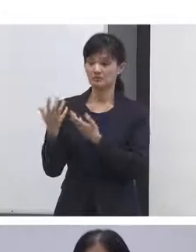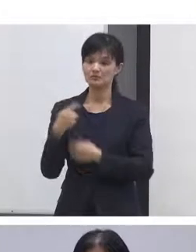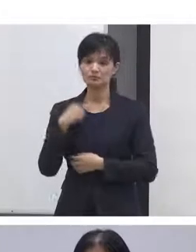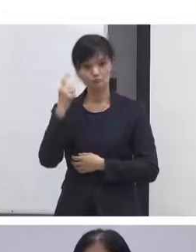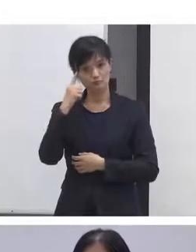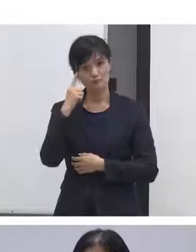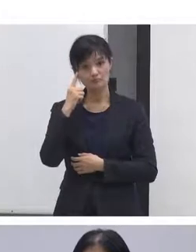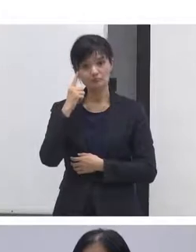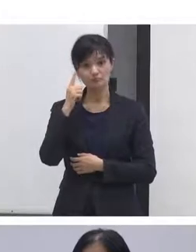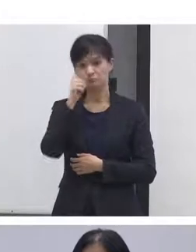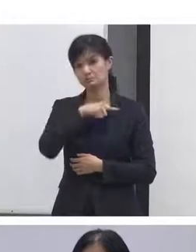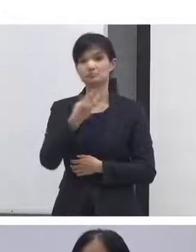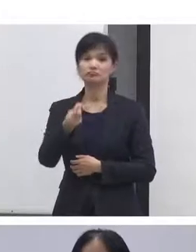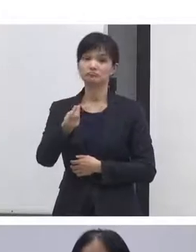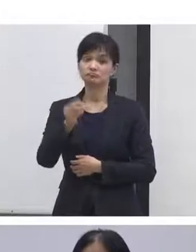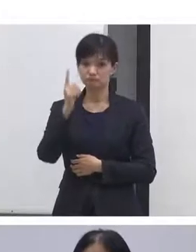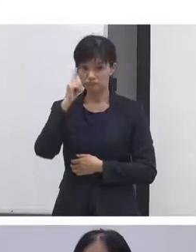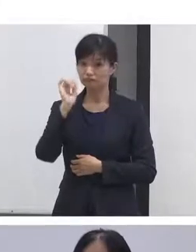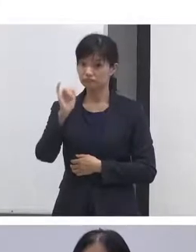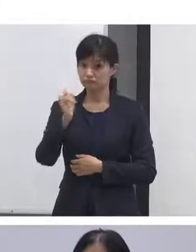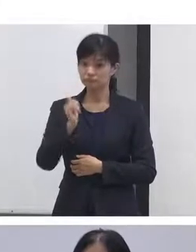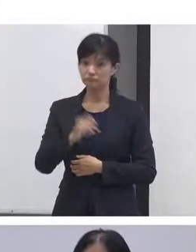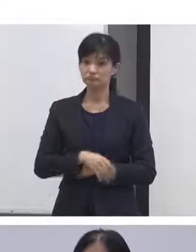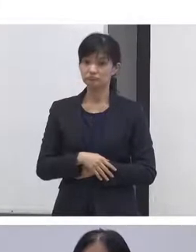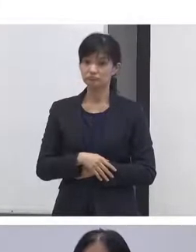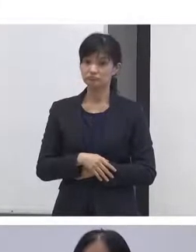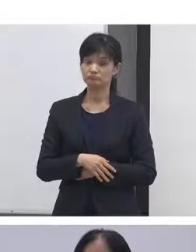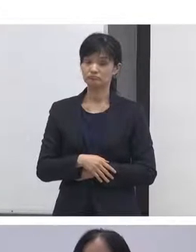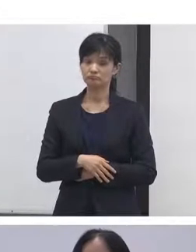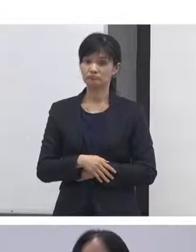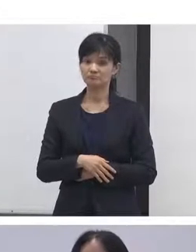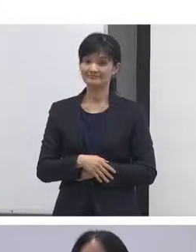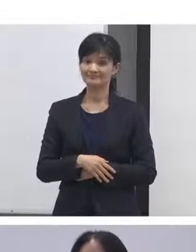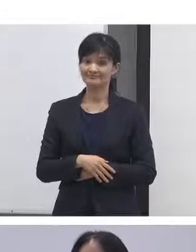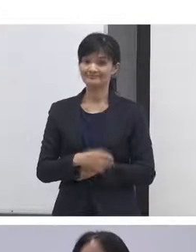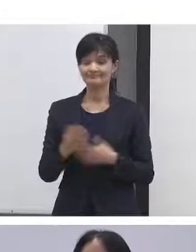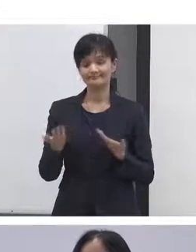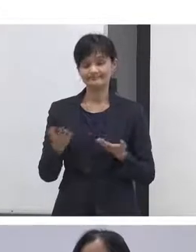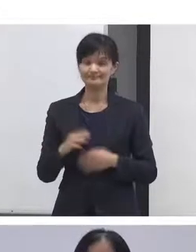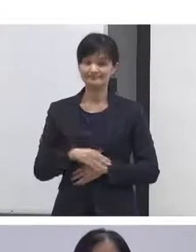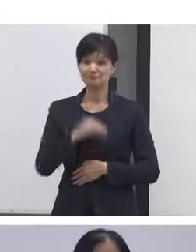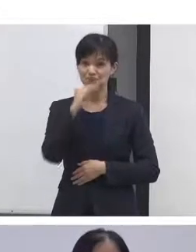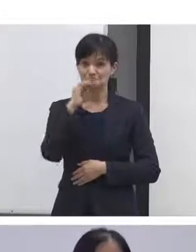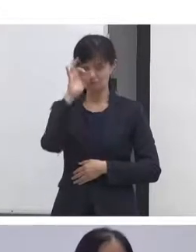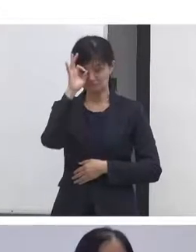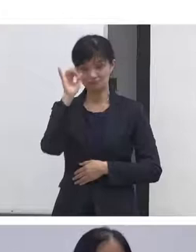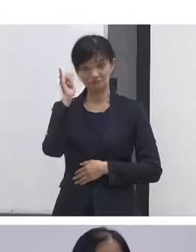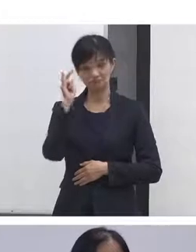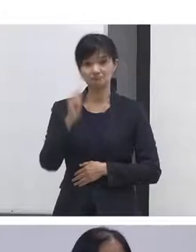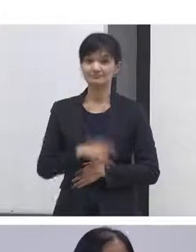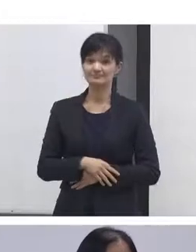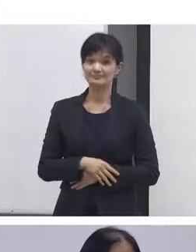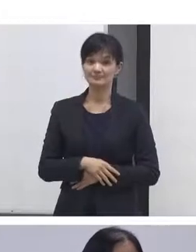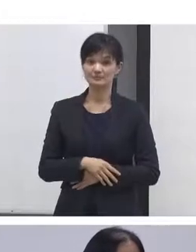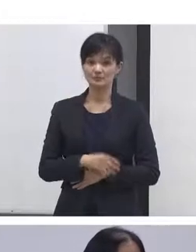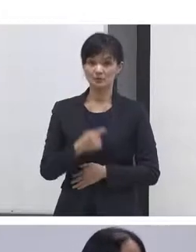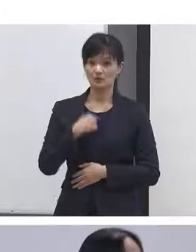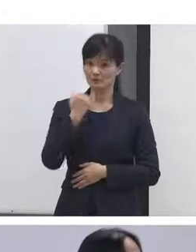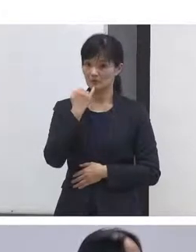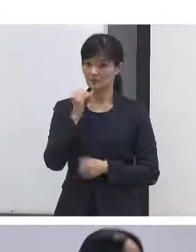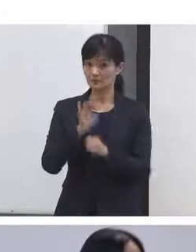是应该就是会有，反正都 我们就等着看吧。来，可以可以，就